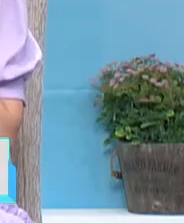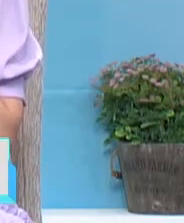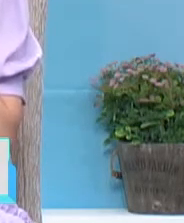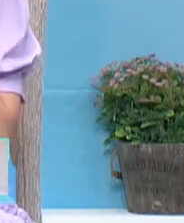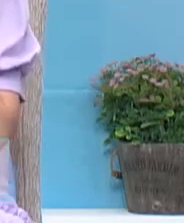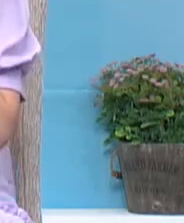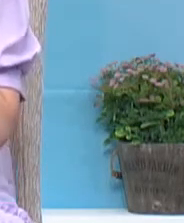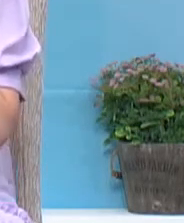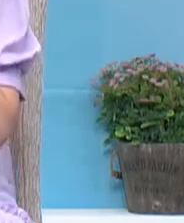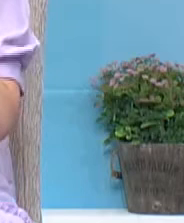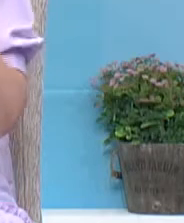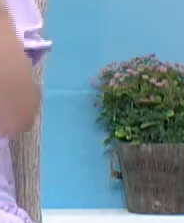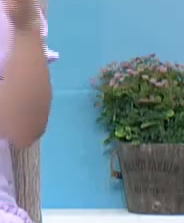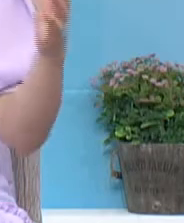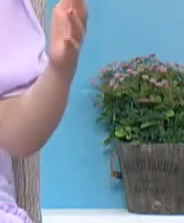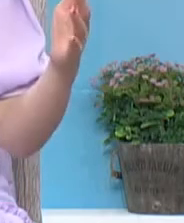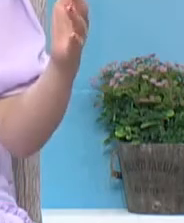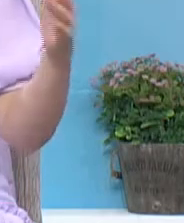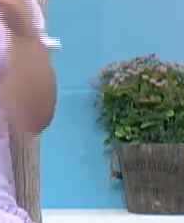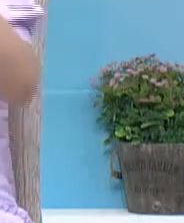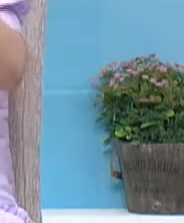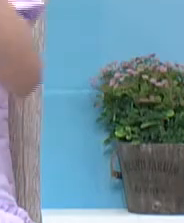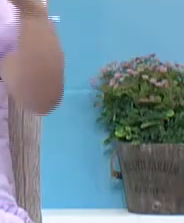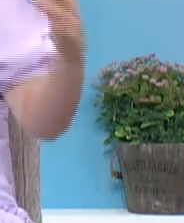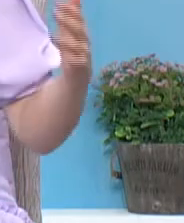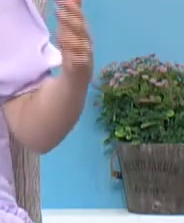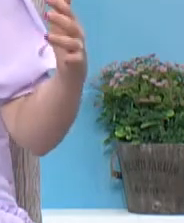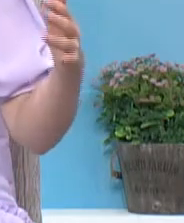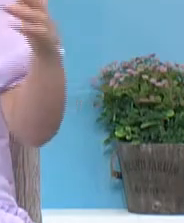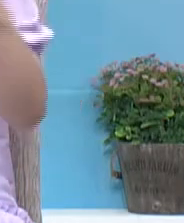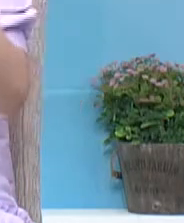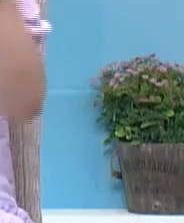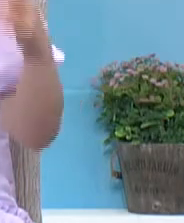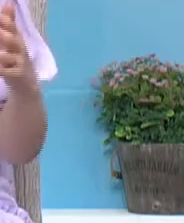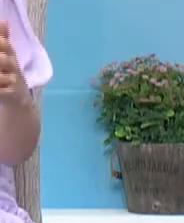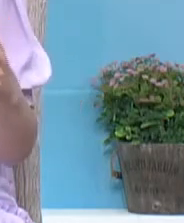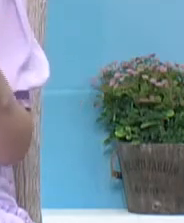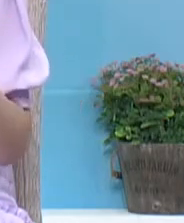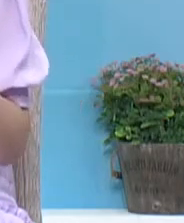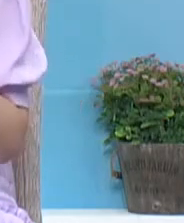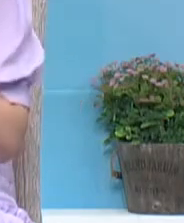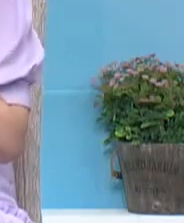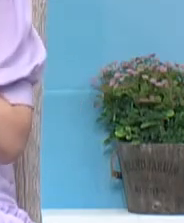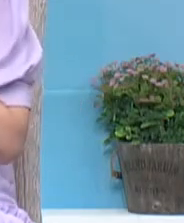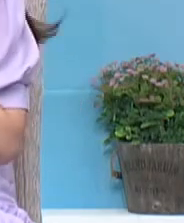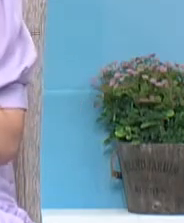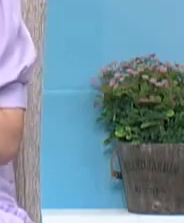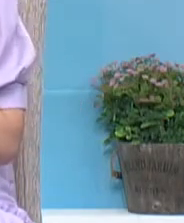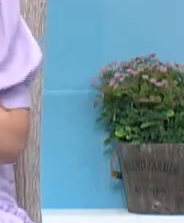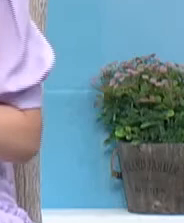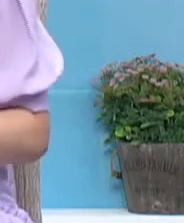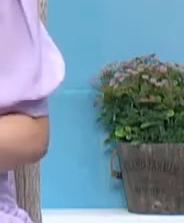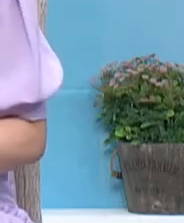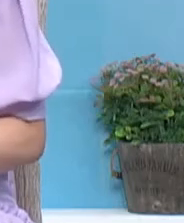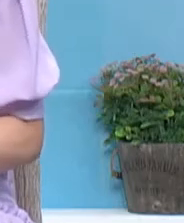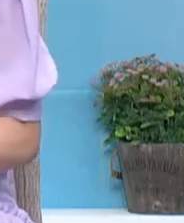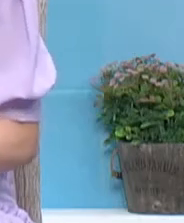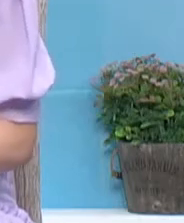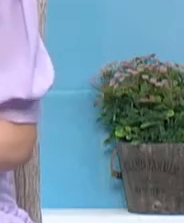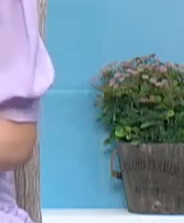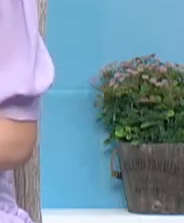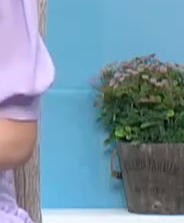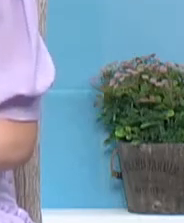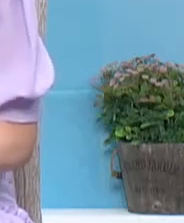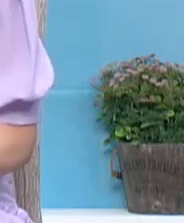작고 우리는 아이들도 너무 성도 수가 작으니까 아이들도 적은데 할 수 있을까 고민하시는 분들 많으실